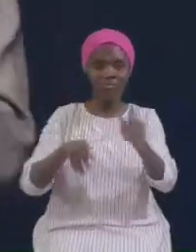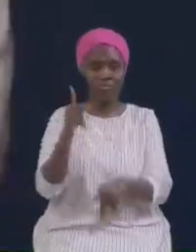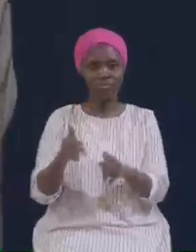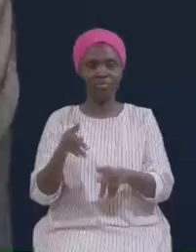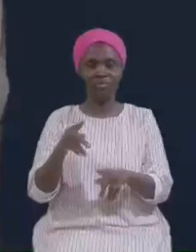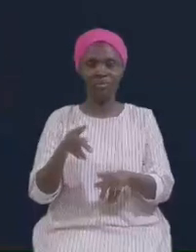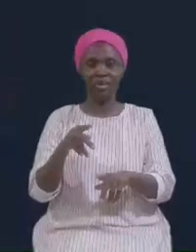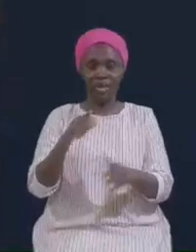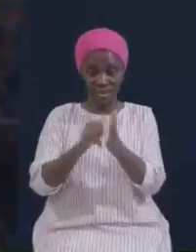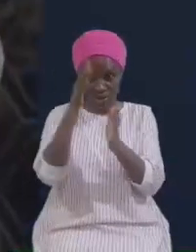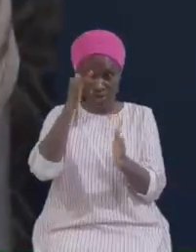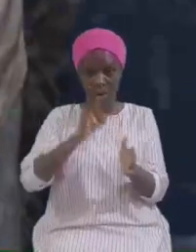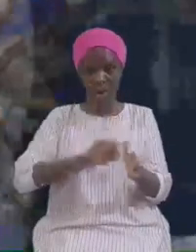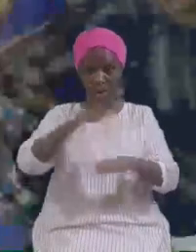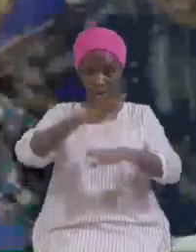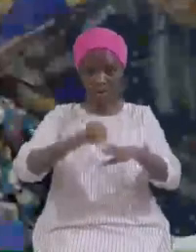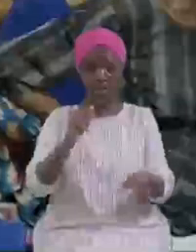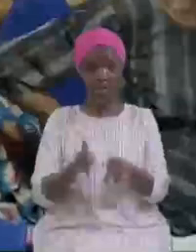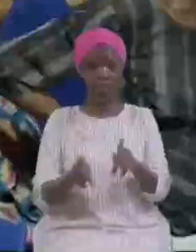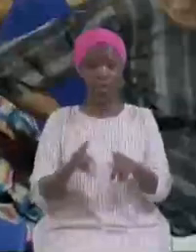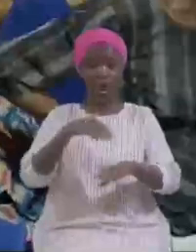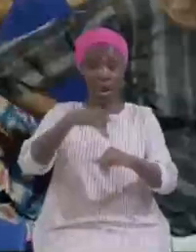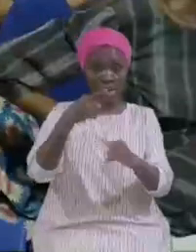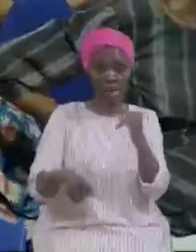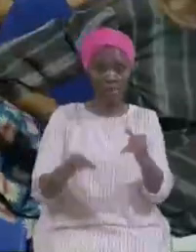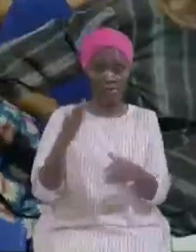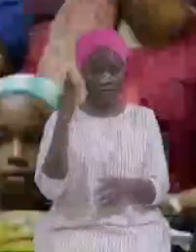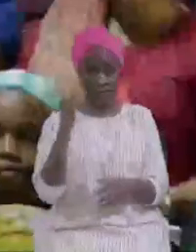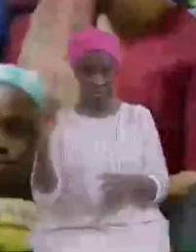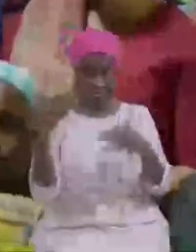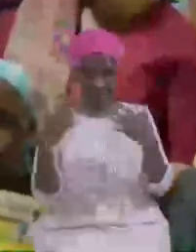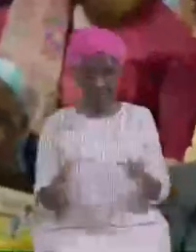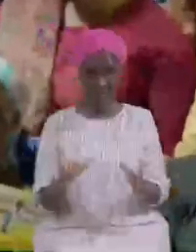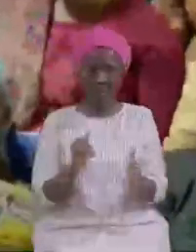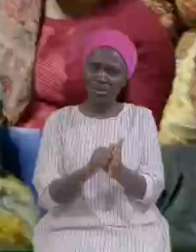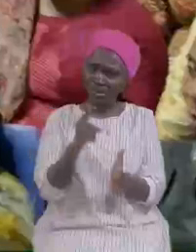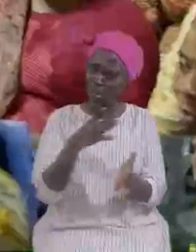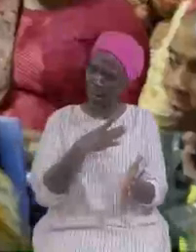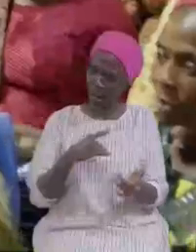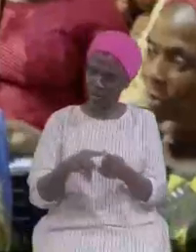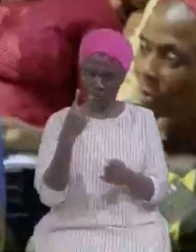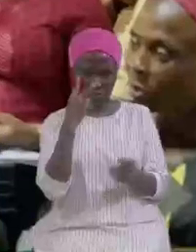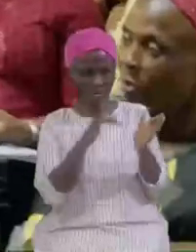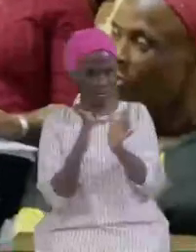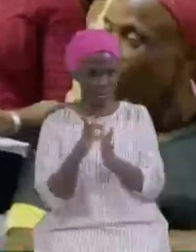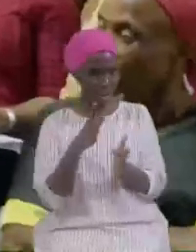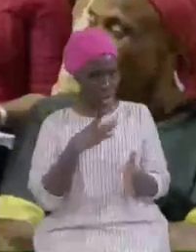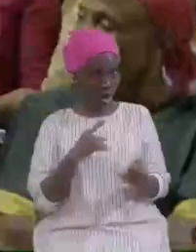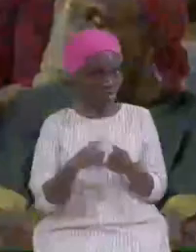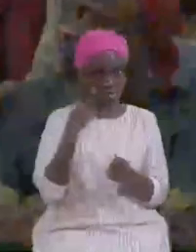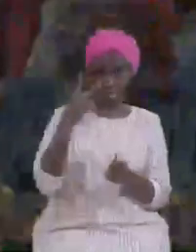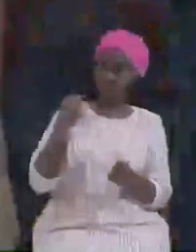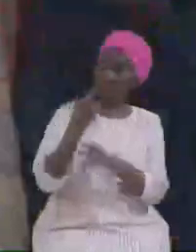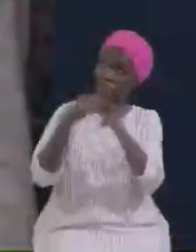gens à la fin du message. Tu veux voir Jésus, tu veux voir le Sauveur, tu veux voir le Rédempteur, tu veux